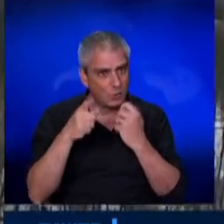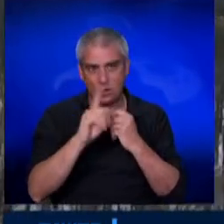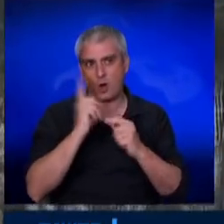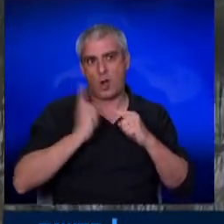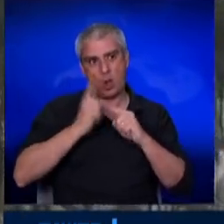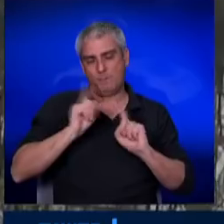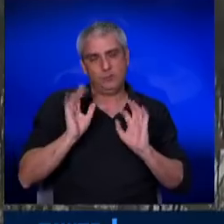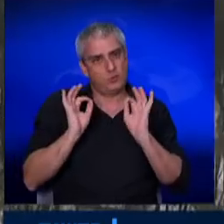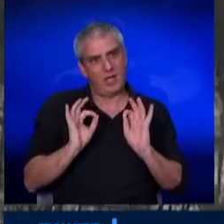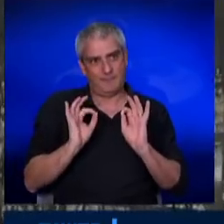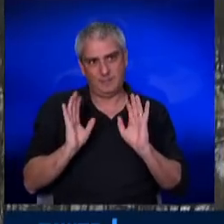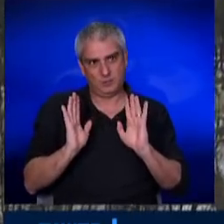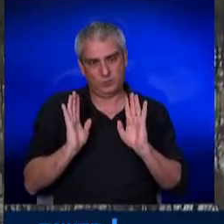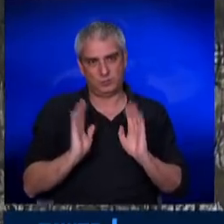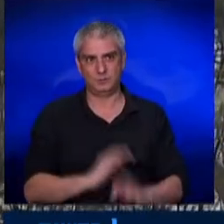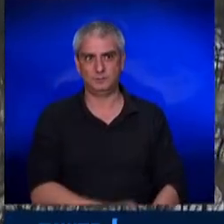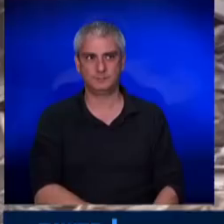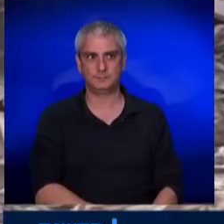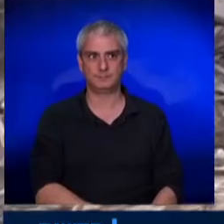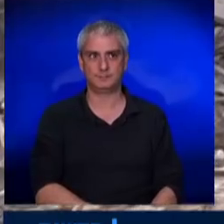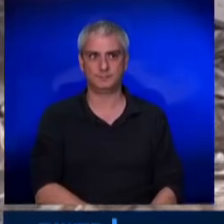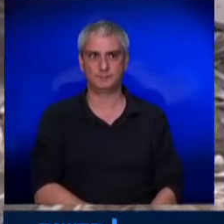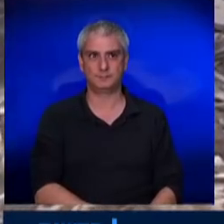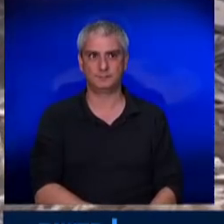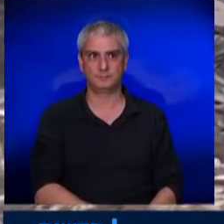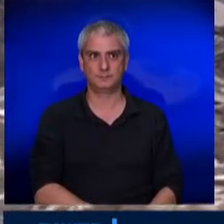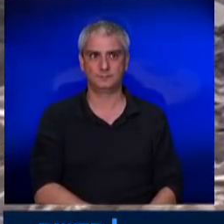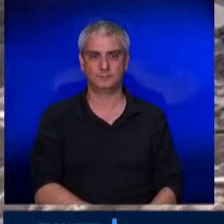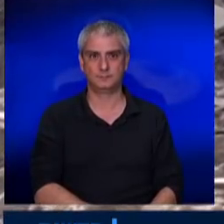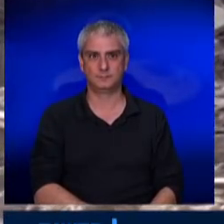התגלה כלא מדויק בלשון המעטה.